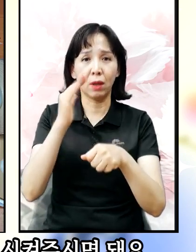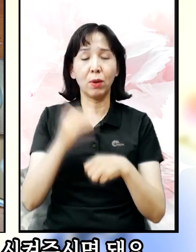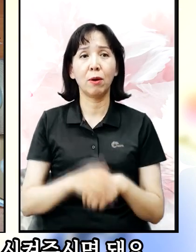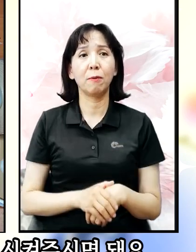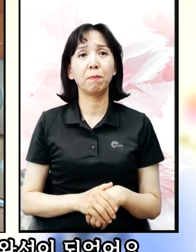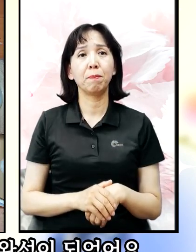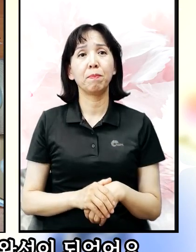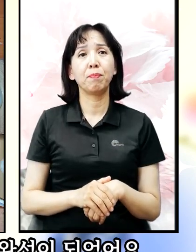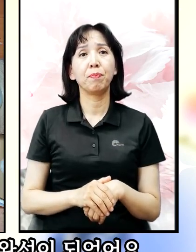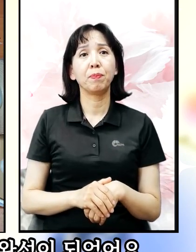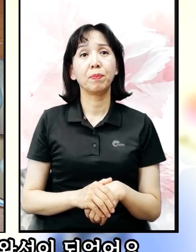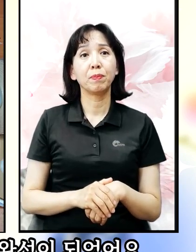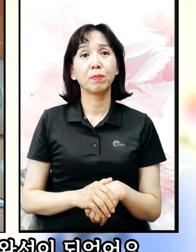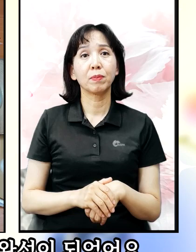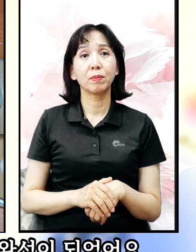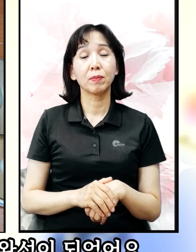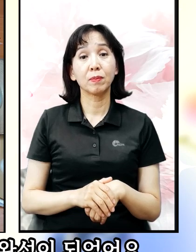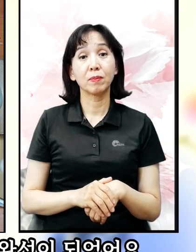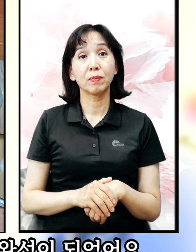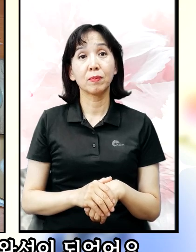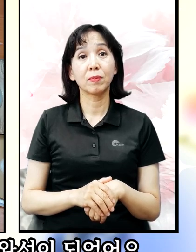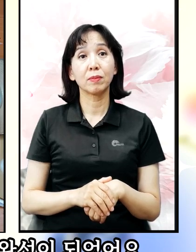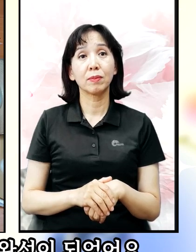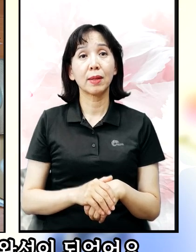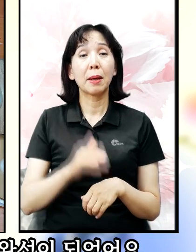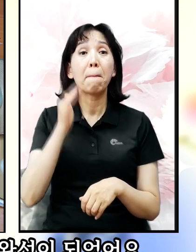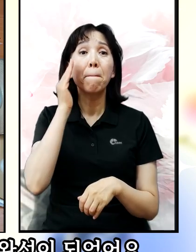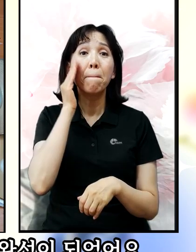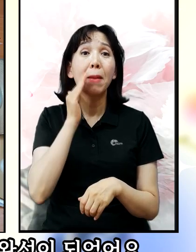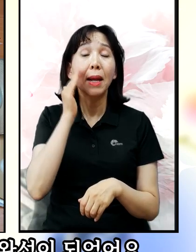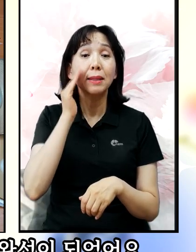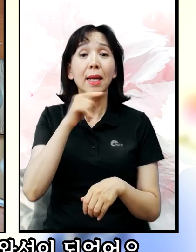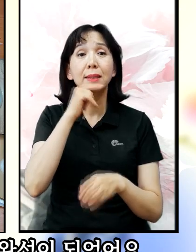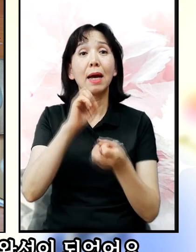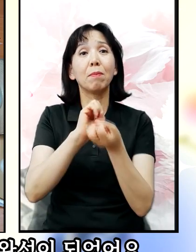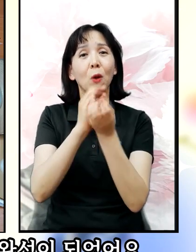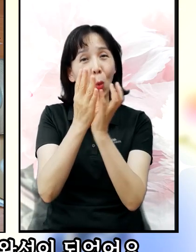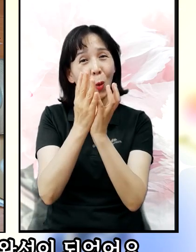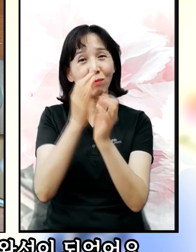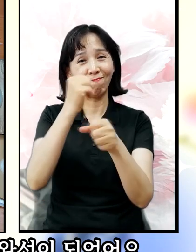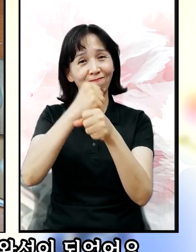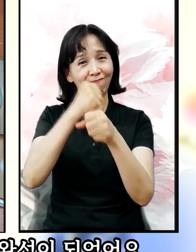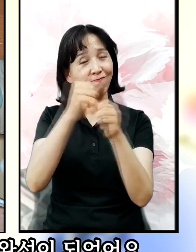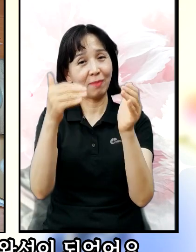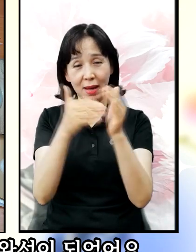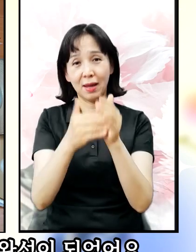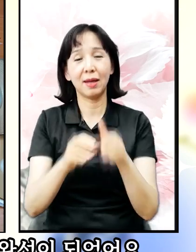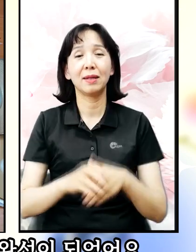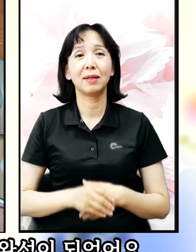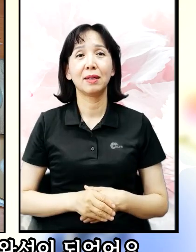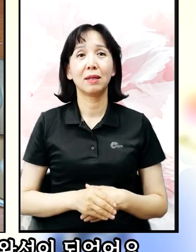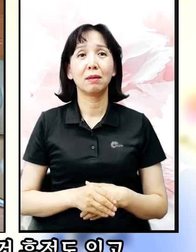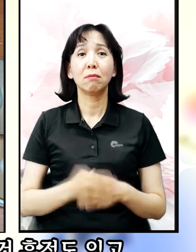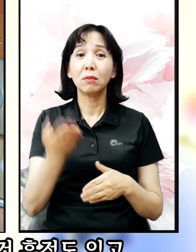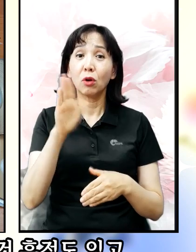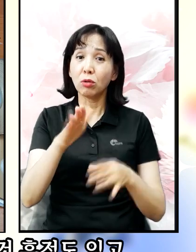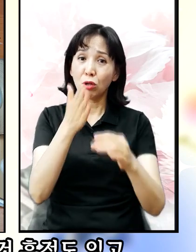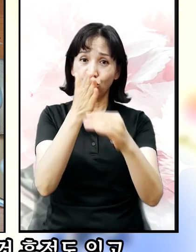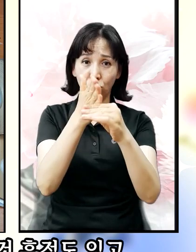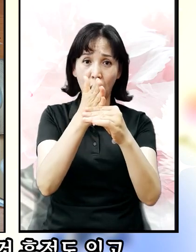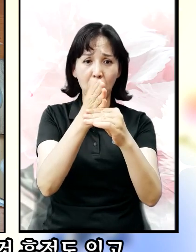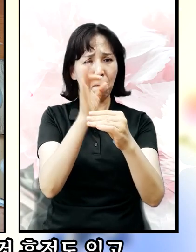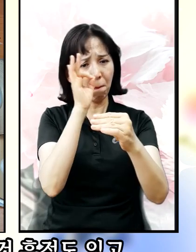돼요. 자, 그러면은 이제 파란색 장미꽃이 한 송이가 완성이 되었어요. 근데